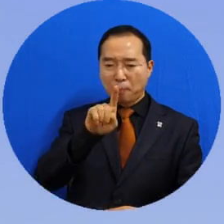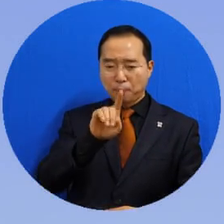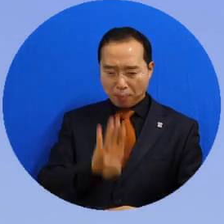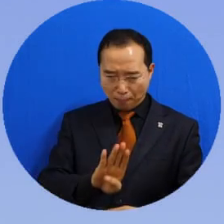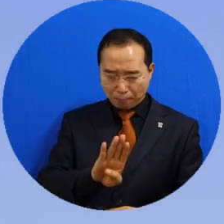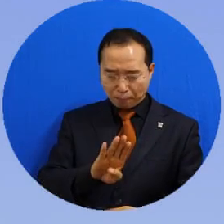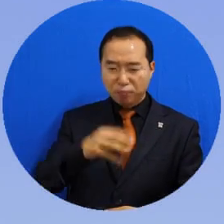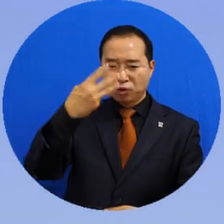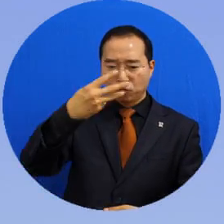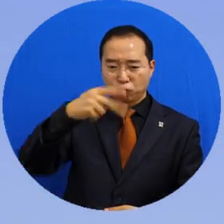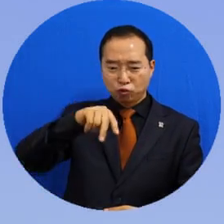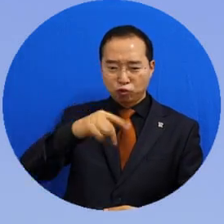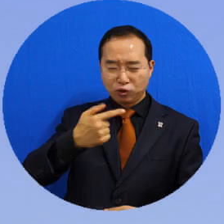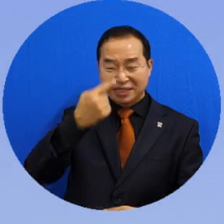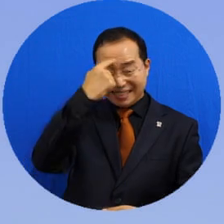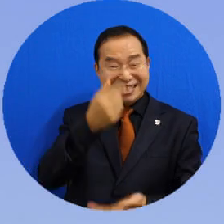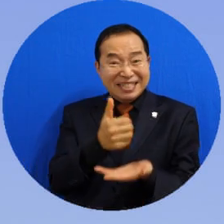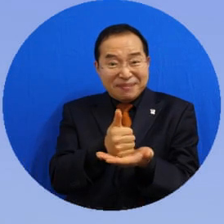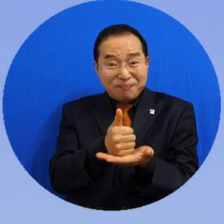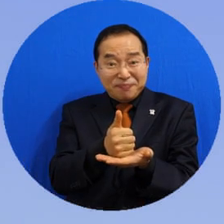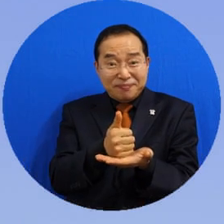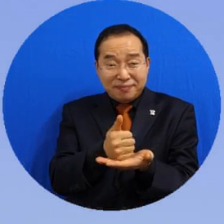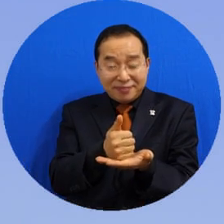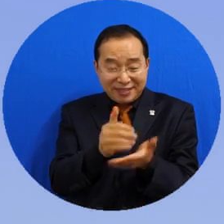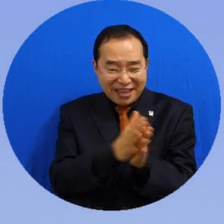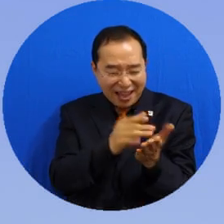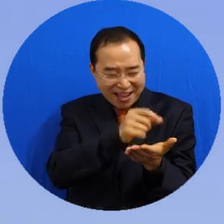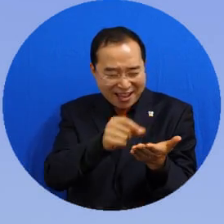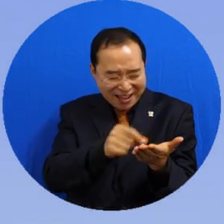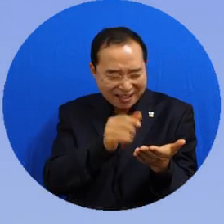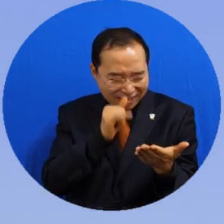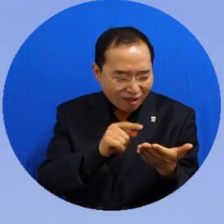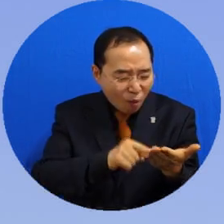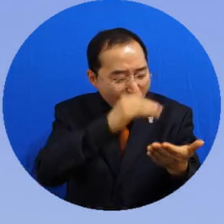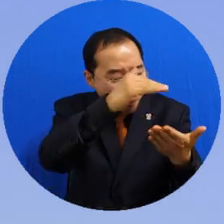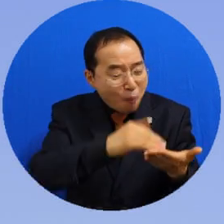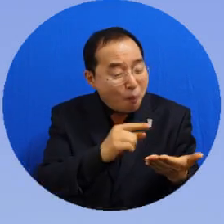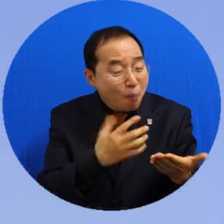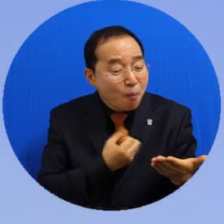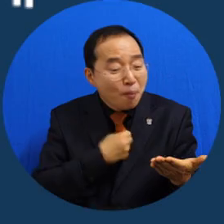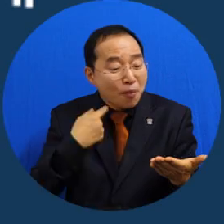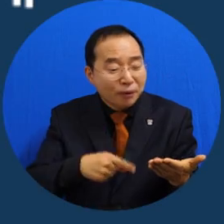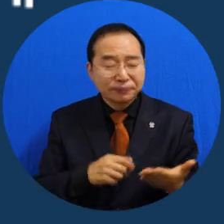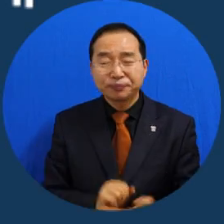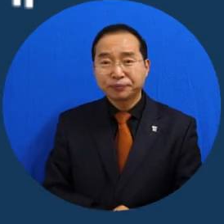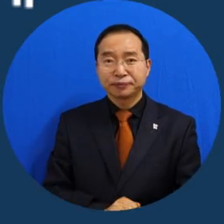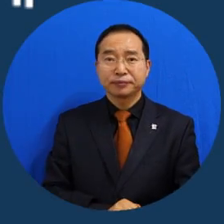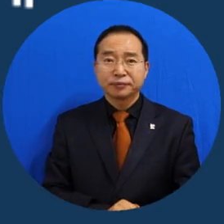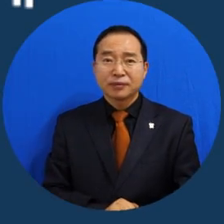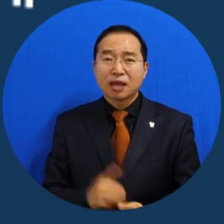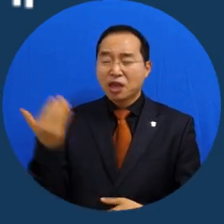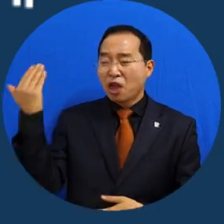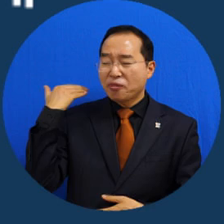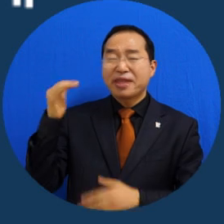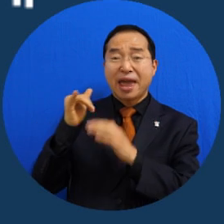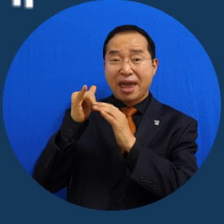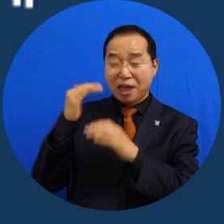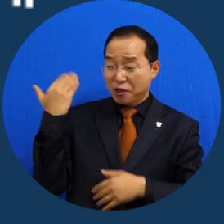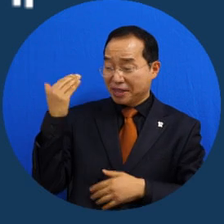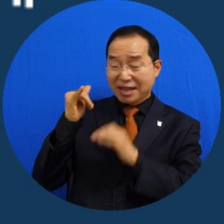책에서 굉장히 대범한 제안을 우리한테 해주셨어요. 뭐냐면은 우리